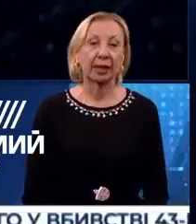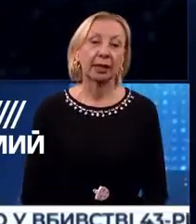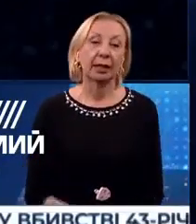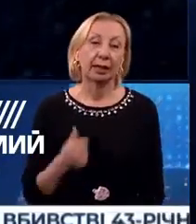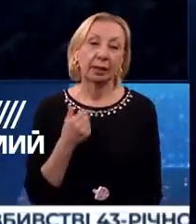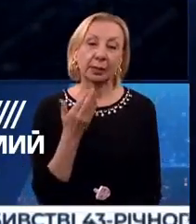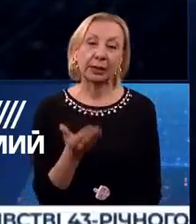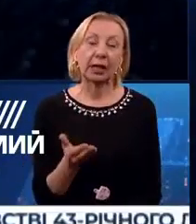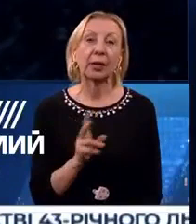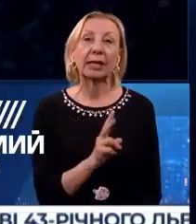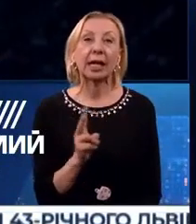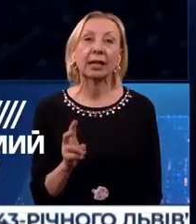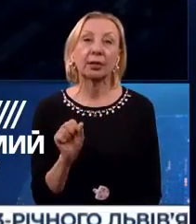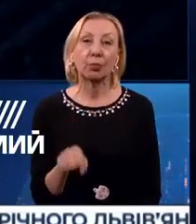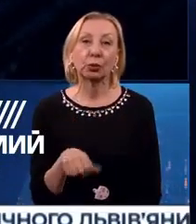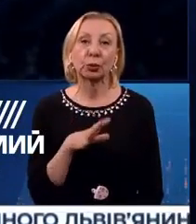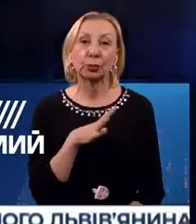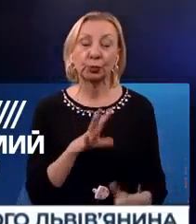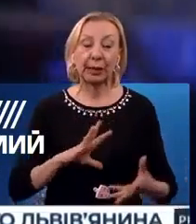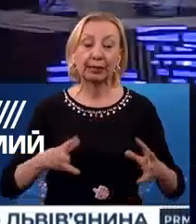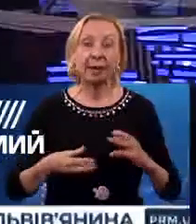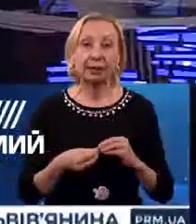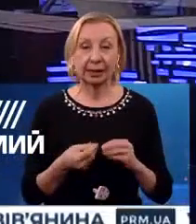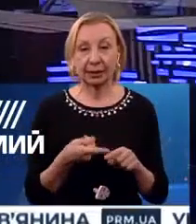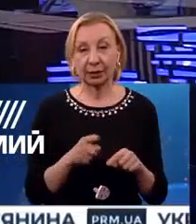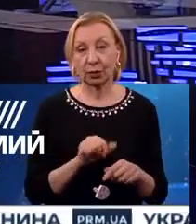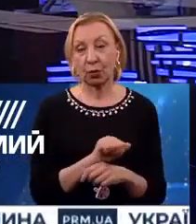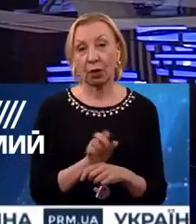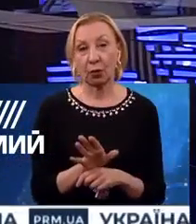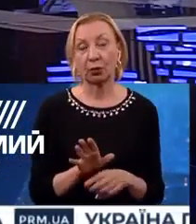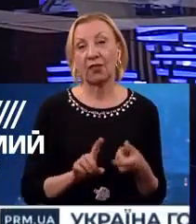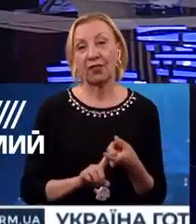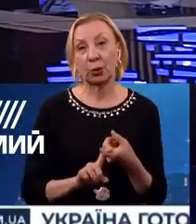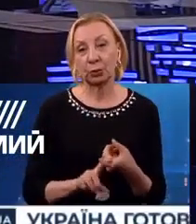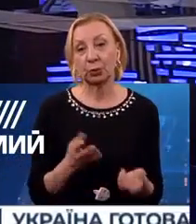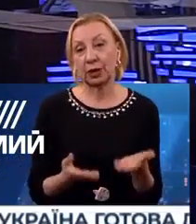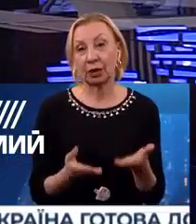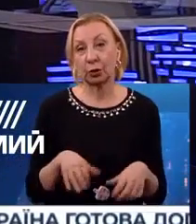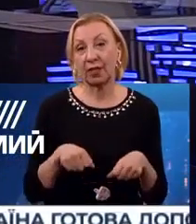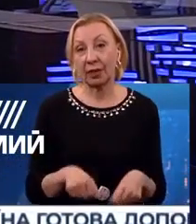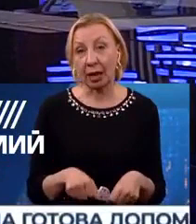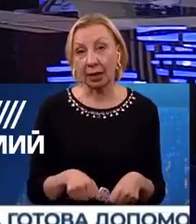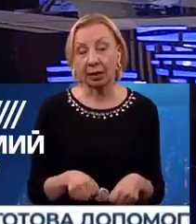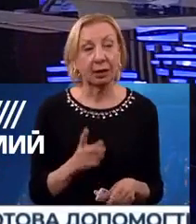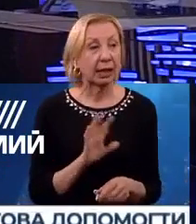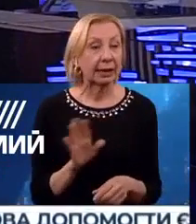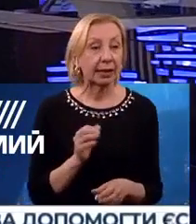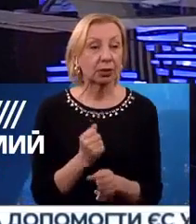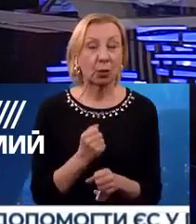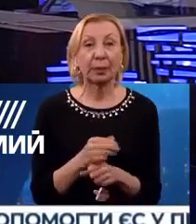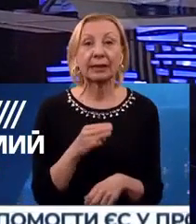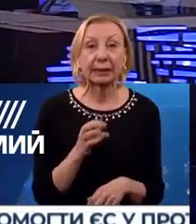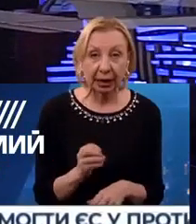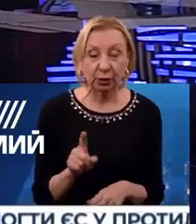я питаю, які можуть бути наслідки цього коронавірусу, якщо влада не зробить те, що вона має зробити, і що